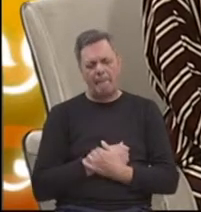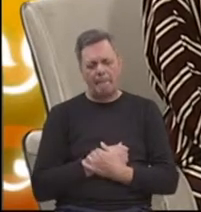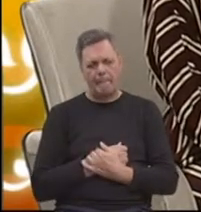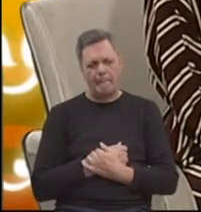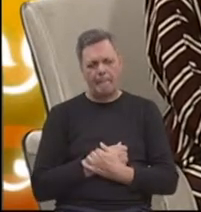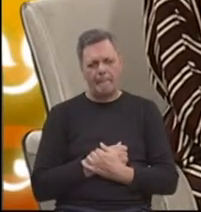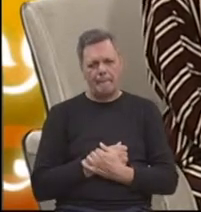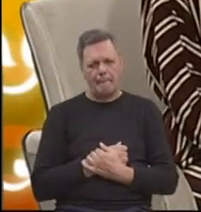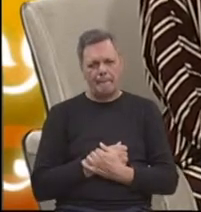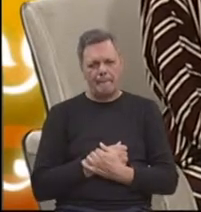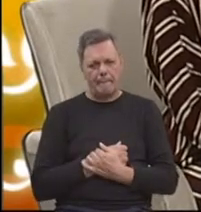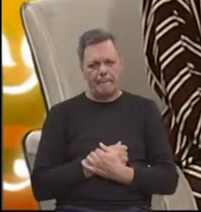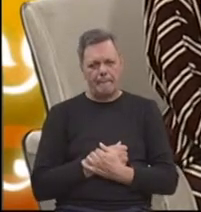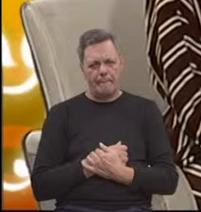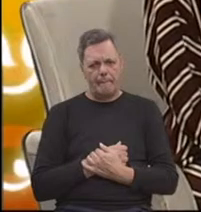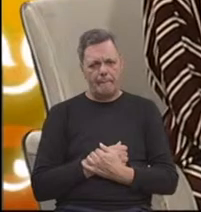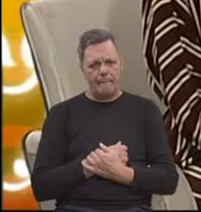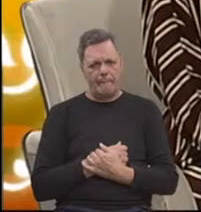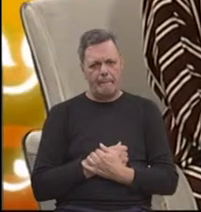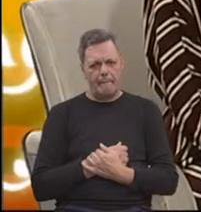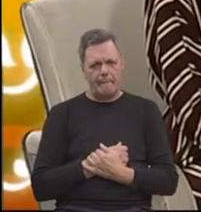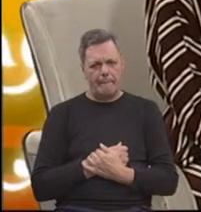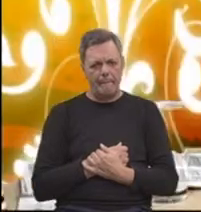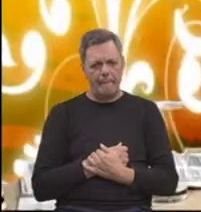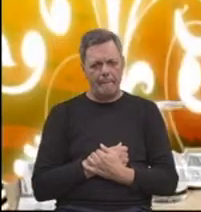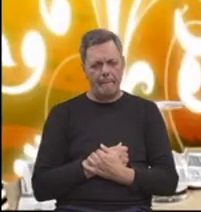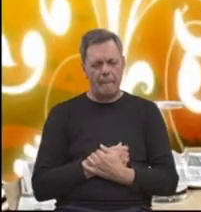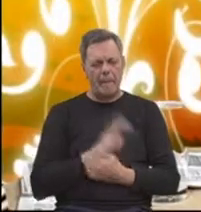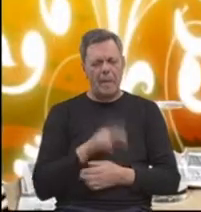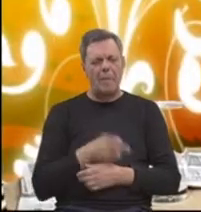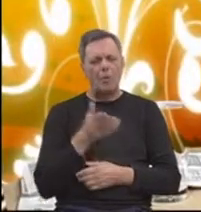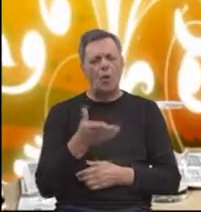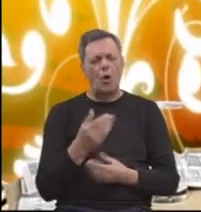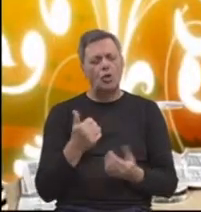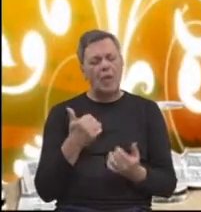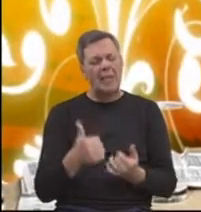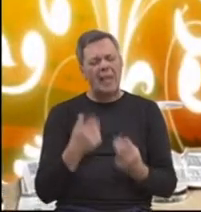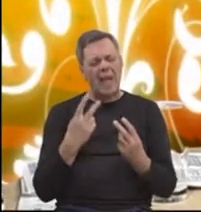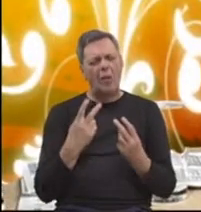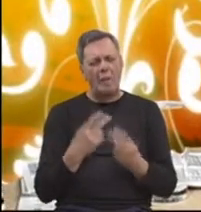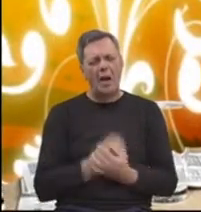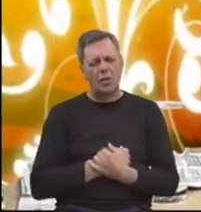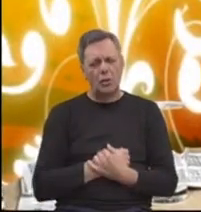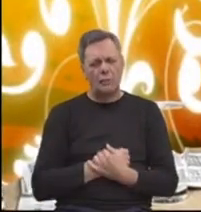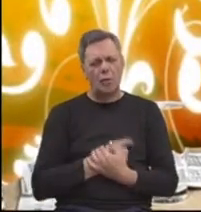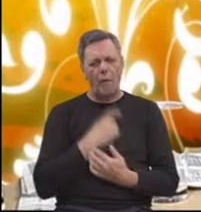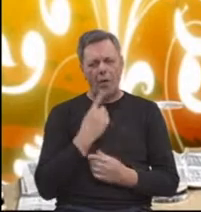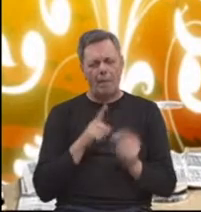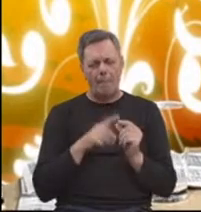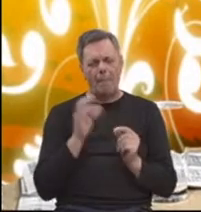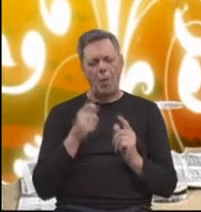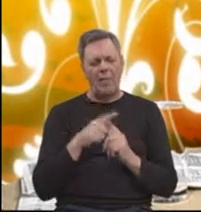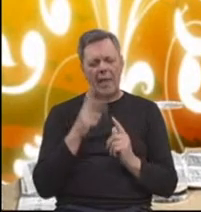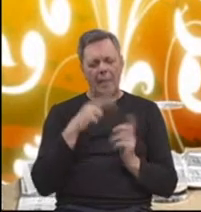imati i recimo i jednu od sekcija i sportsku prehranu. Imat ćete i ono što je sada jako in, govoriti o proteinima i